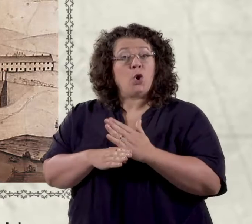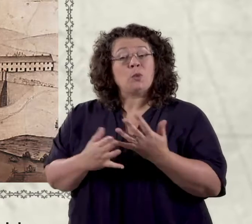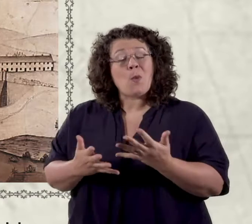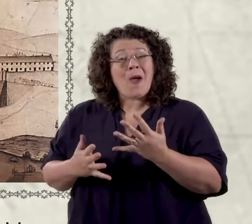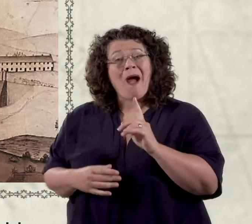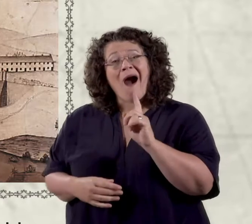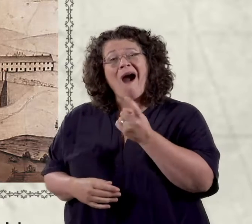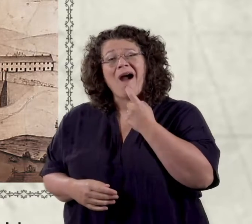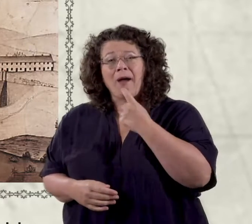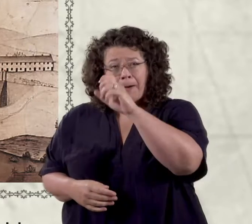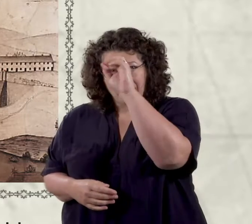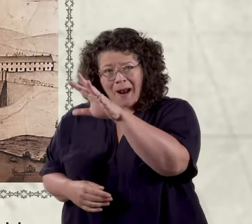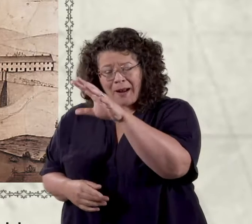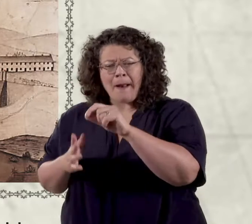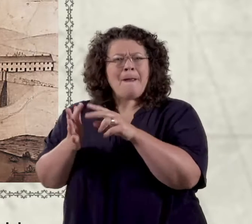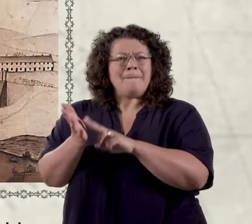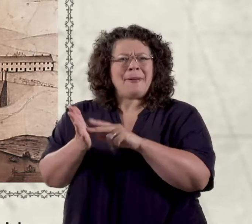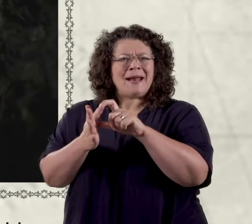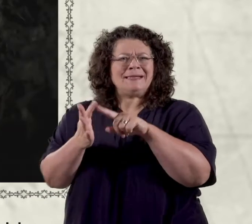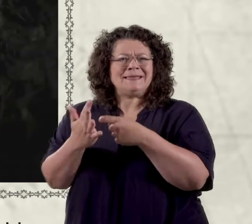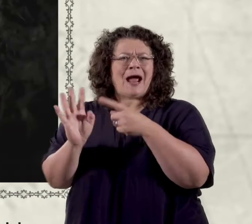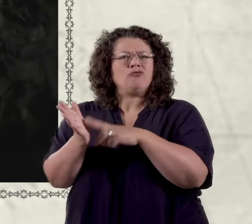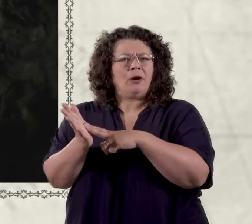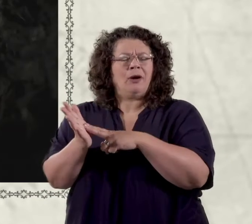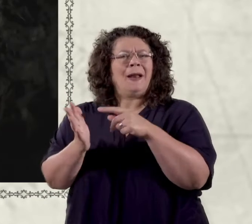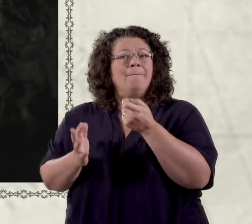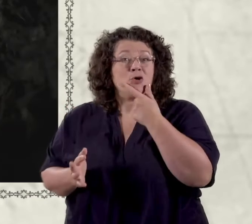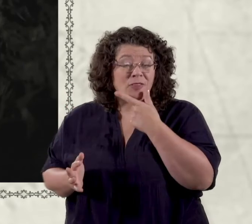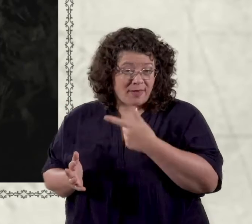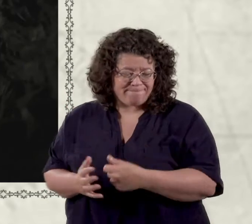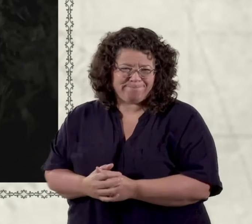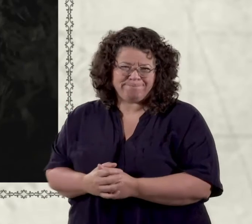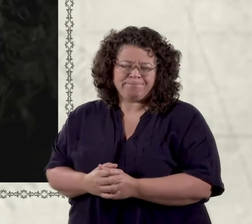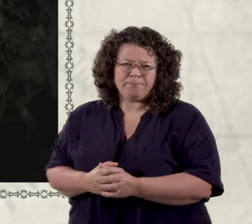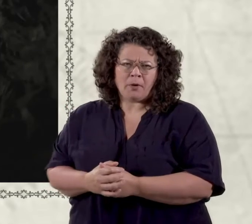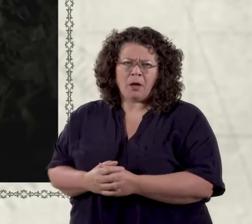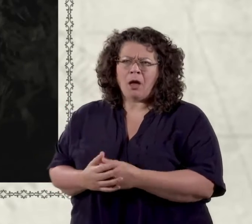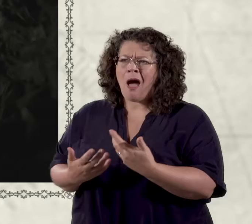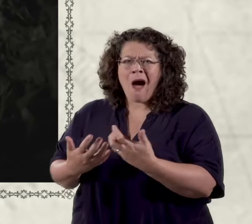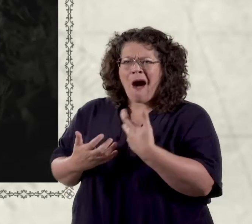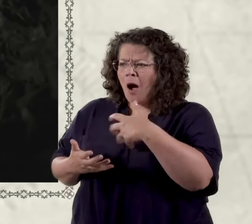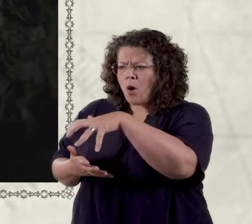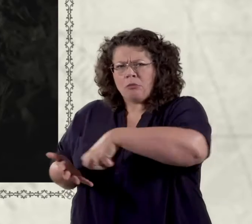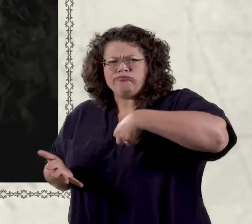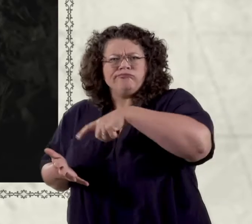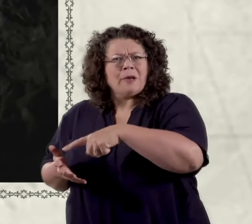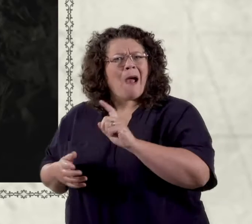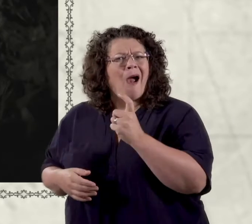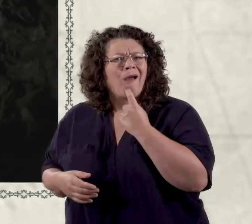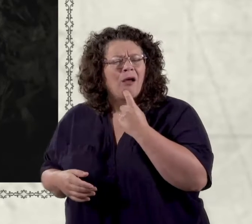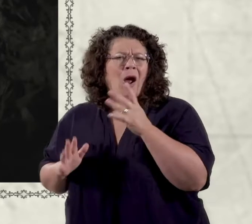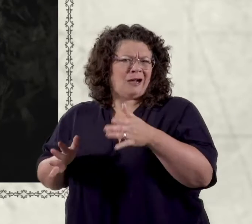pwll Pen-y-Daren yn Merthyr Tudful. Oedd rhaid ni cloddio am y haearn yma mewn tynelu o dan y